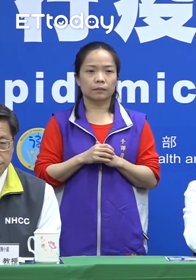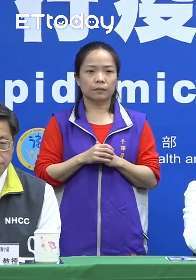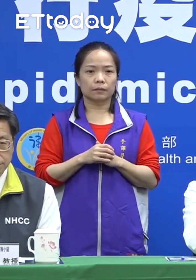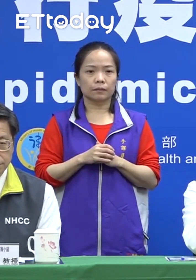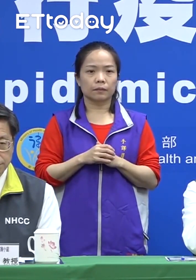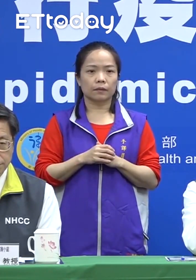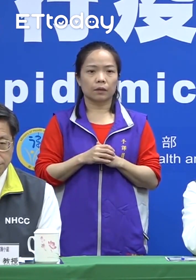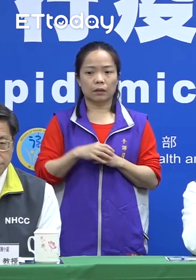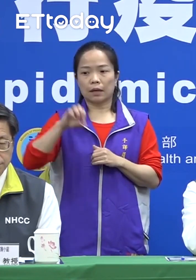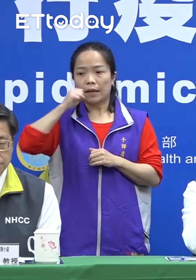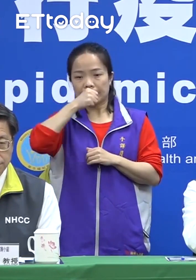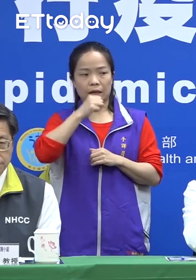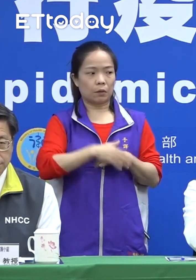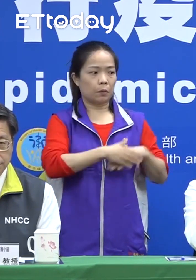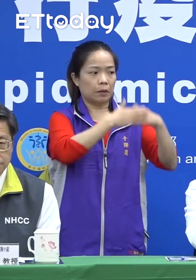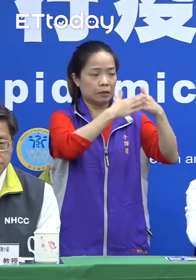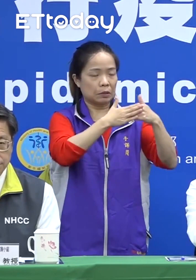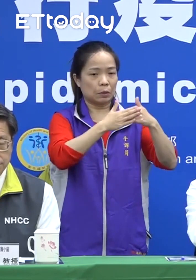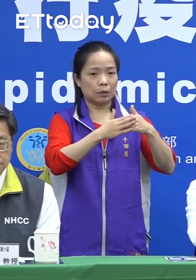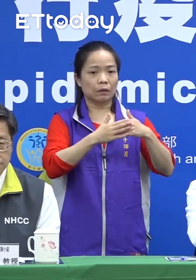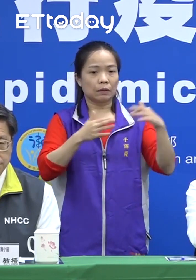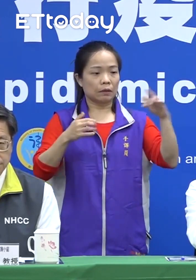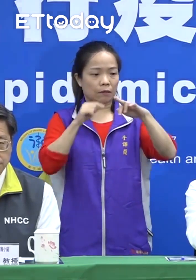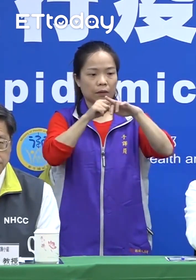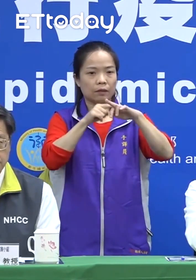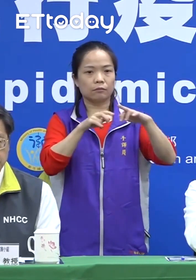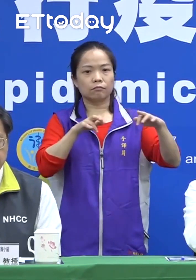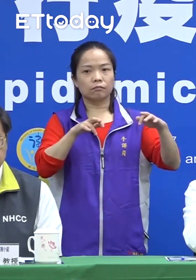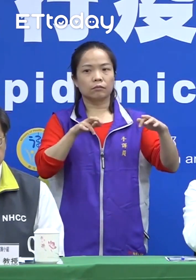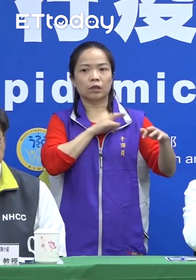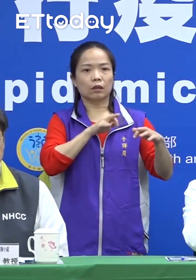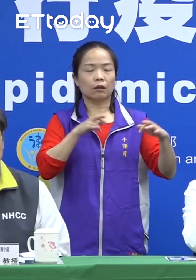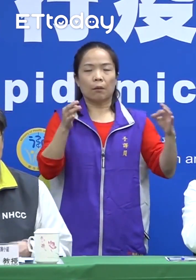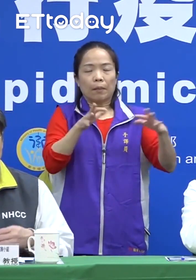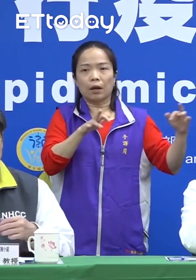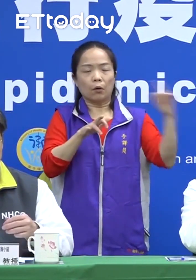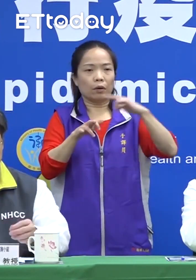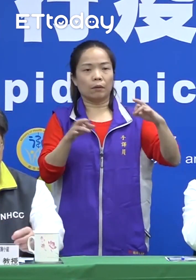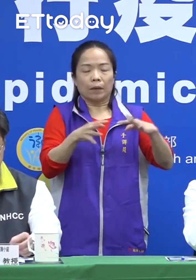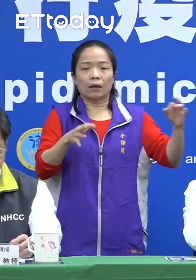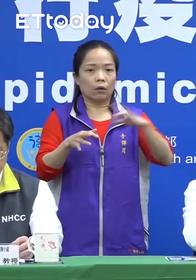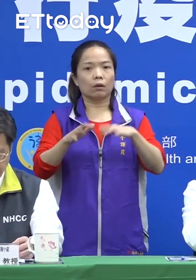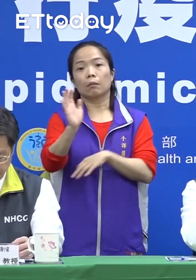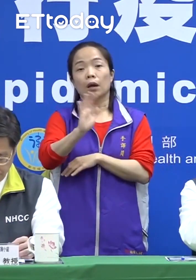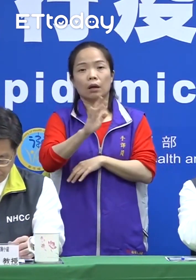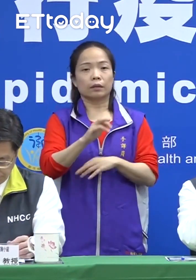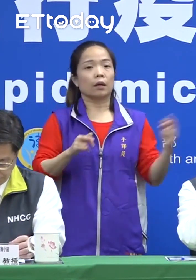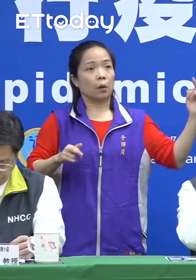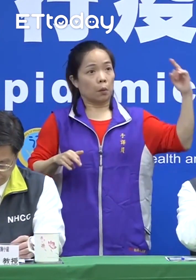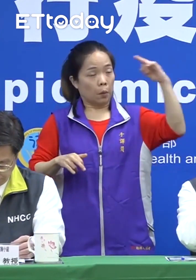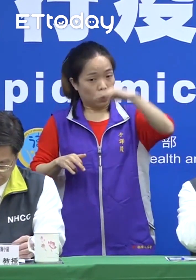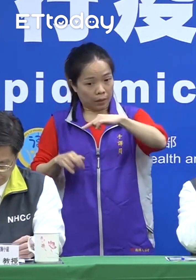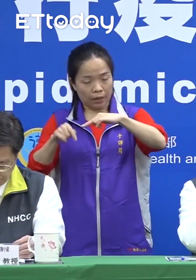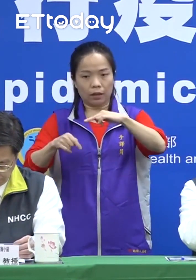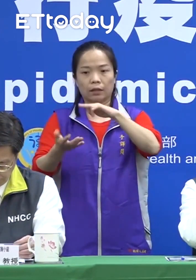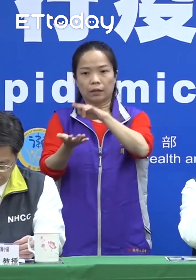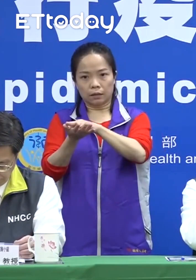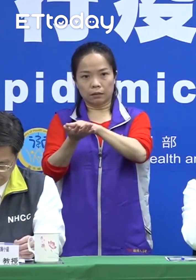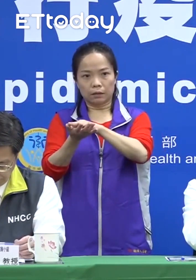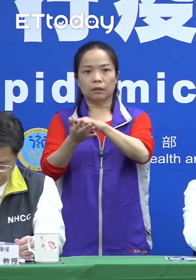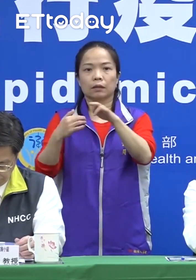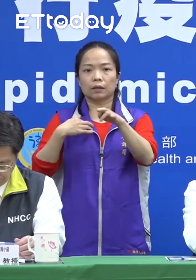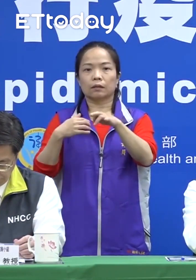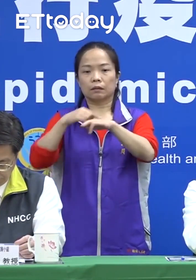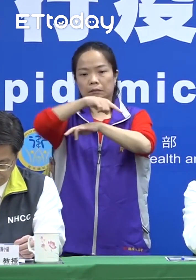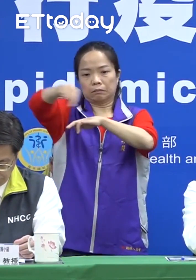那至于两方的飞机，好，大概有一定的间隔嘛，哈，因为他回来之后，我们双方还是停机坪还有一定